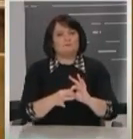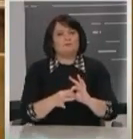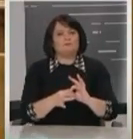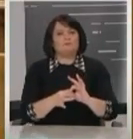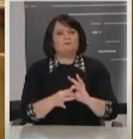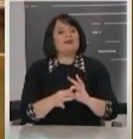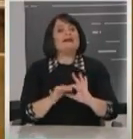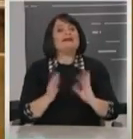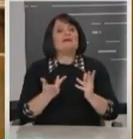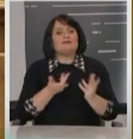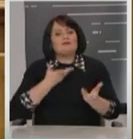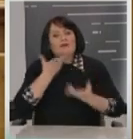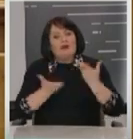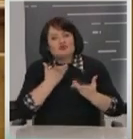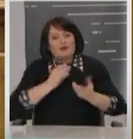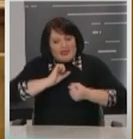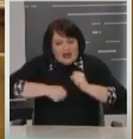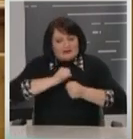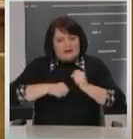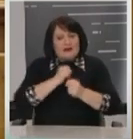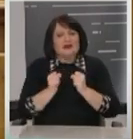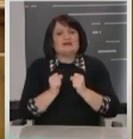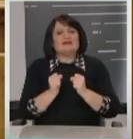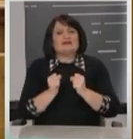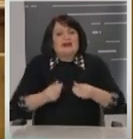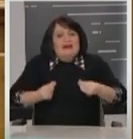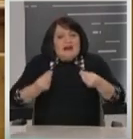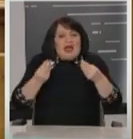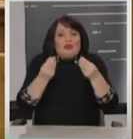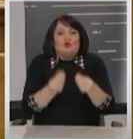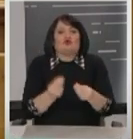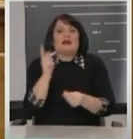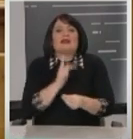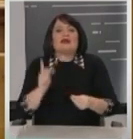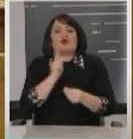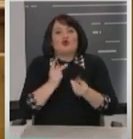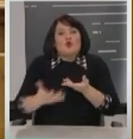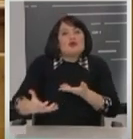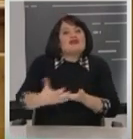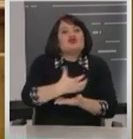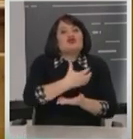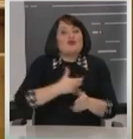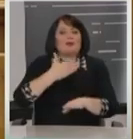το πλαίσιο δαπανών και δράσεων για την παροχή του λεγόμενου κοινωνικού εισοδήματος αλληλεγγύης.